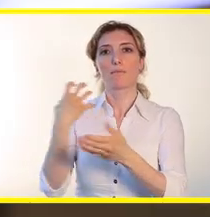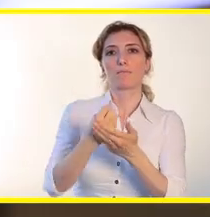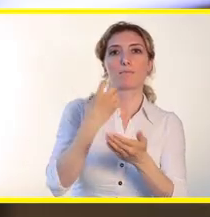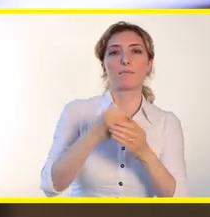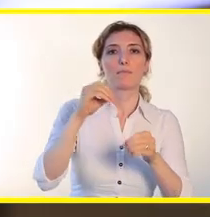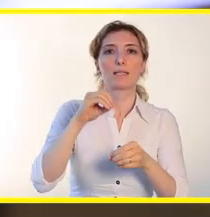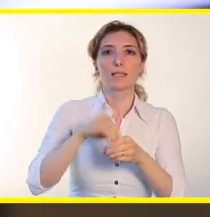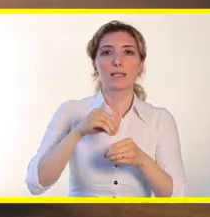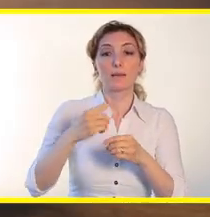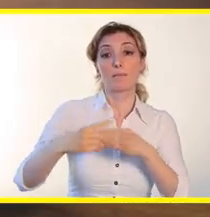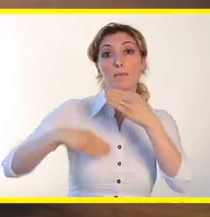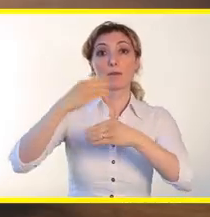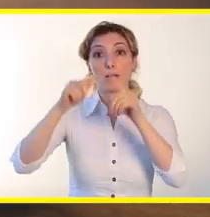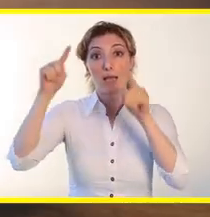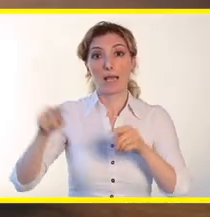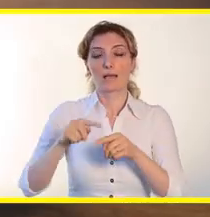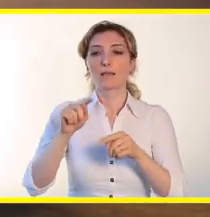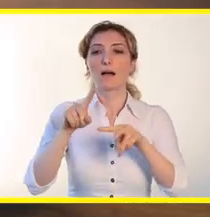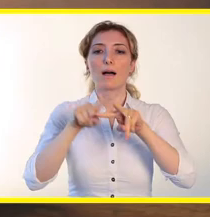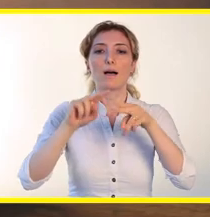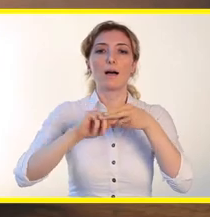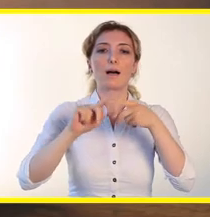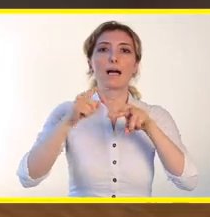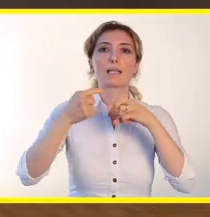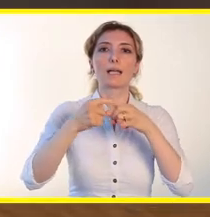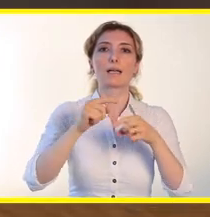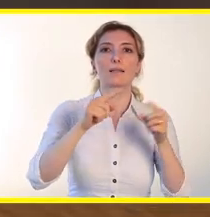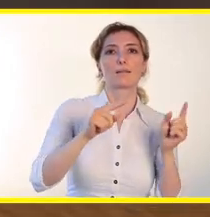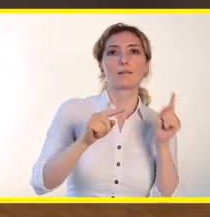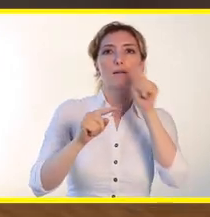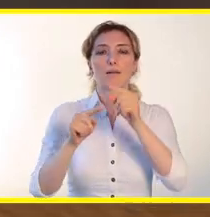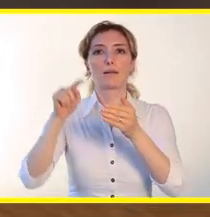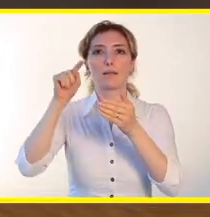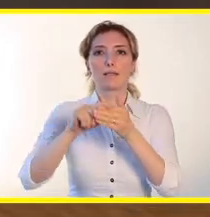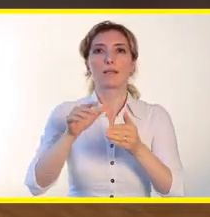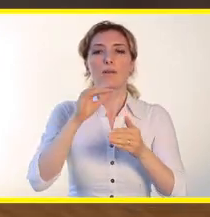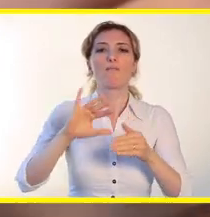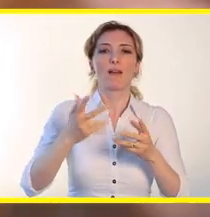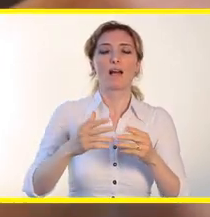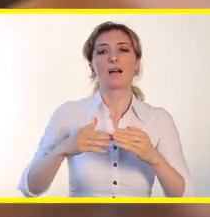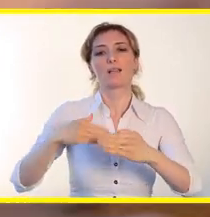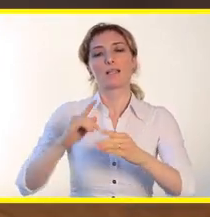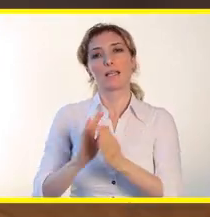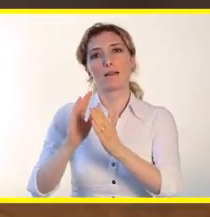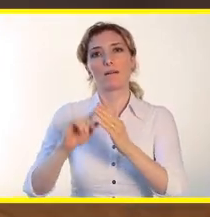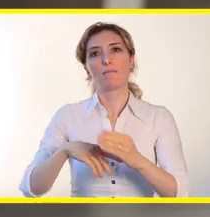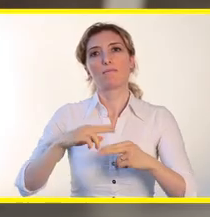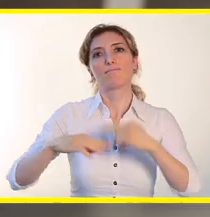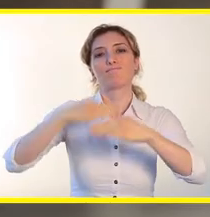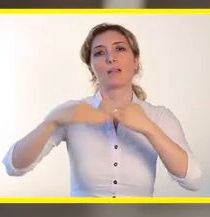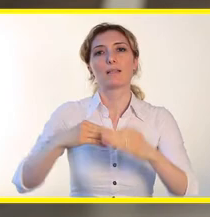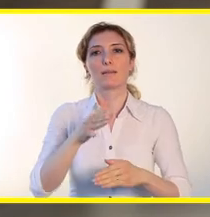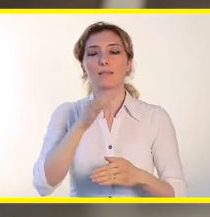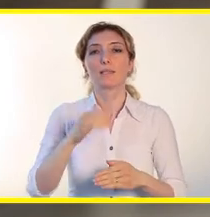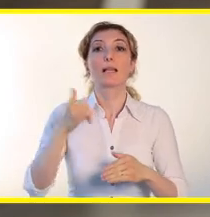bir sonraki ekranda bulunan içeriği aktar butonuna tıklayabilir ya da diğer butondan bu adımı atlayabilirsiniz.